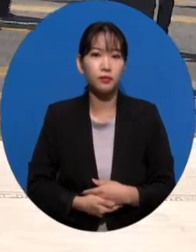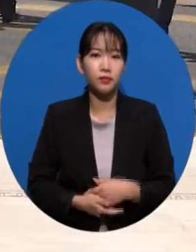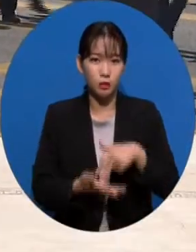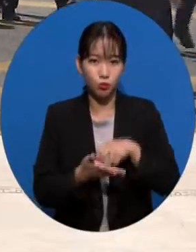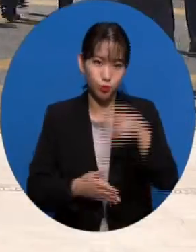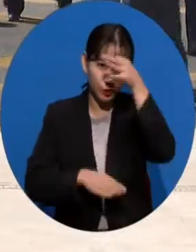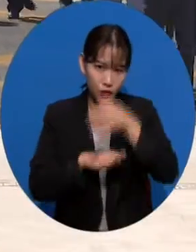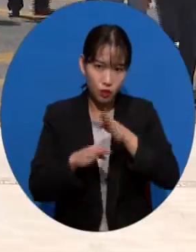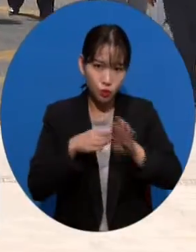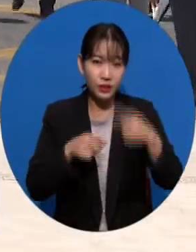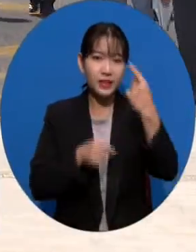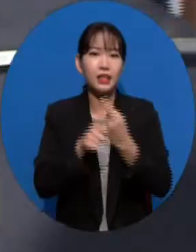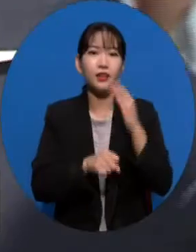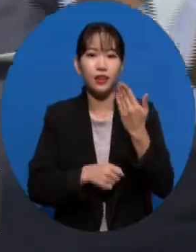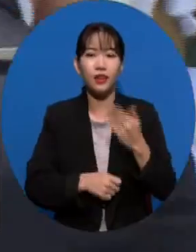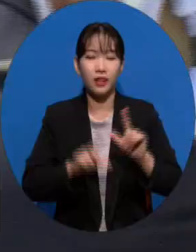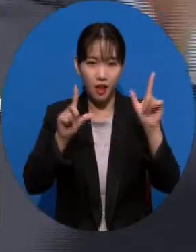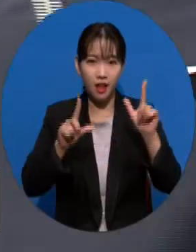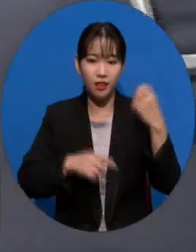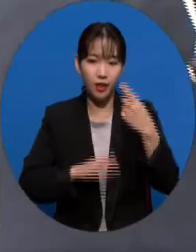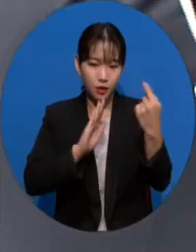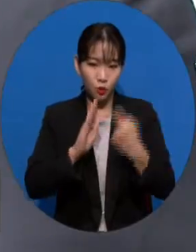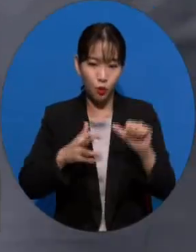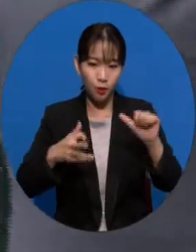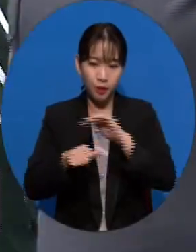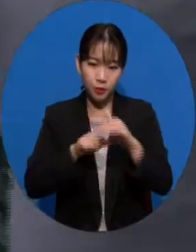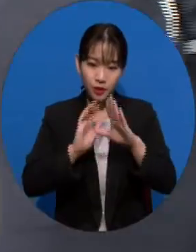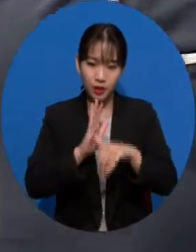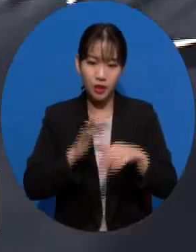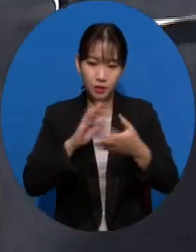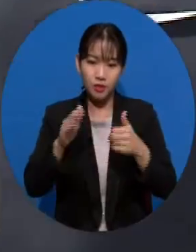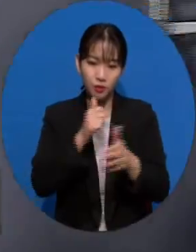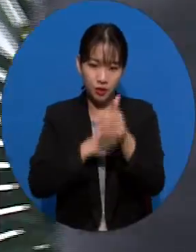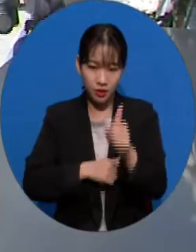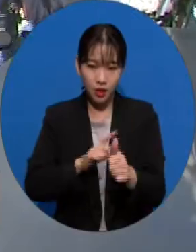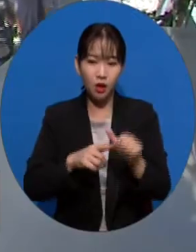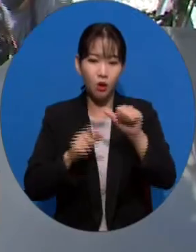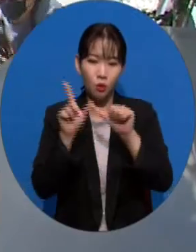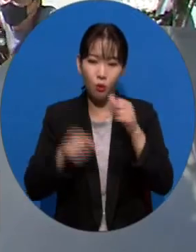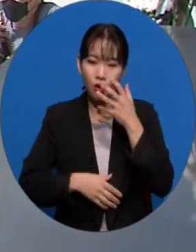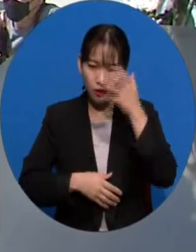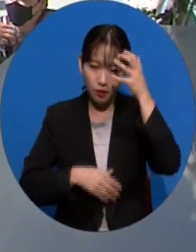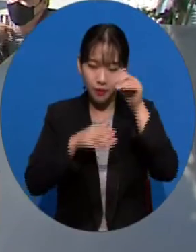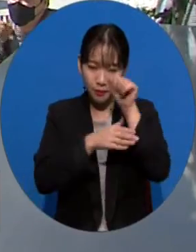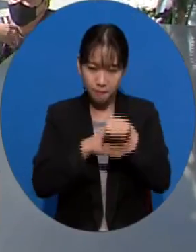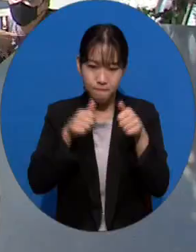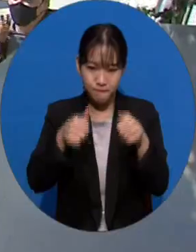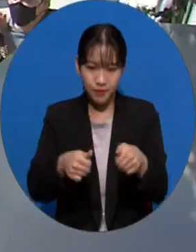무릎 사과 이후 꼭 1년이 되는 날 다시 찾은 5.18 묘지에서 김 전 위원장은 5월 영령 앞에 머리를